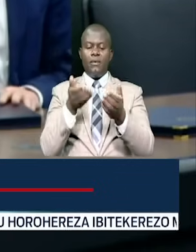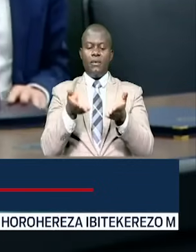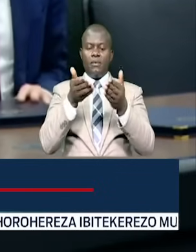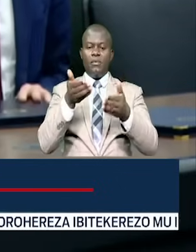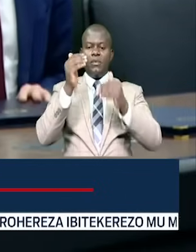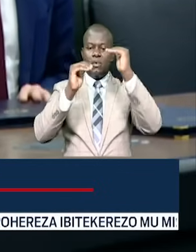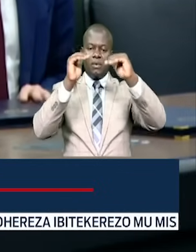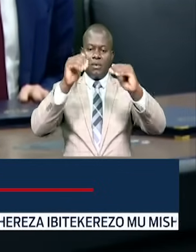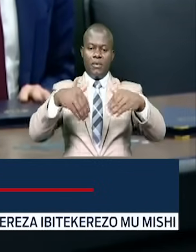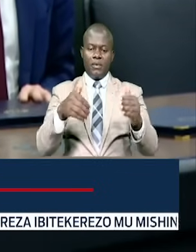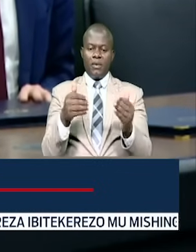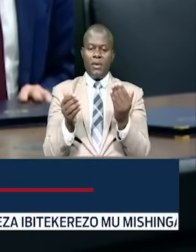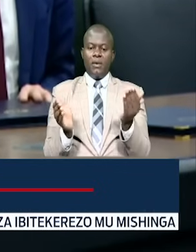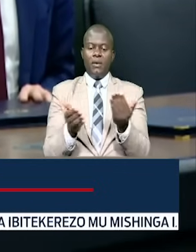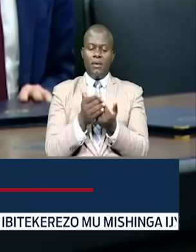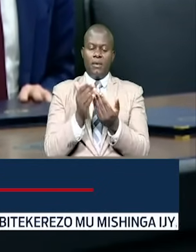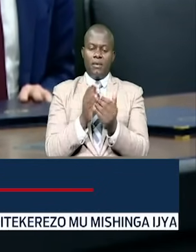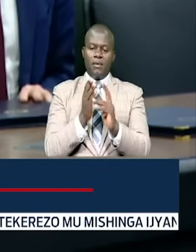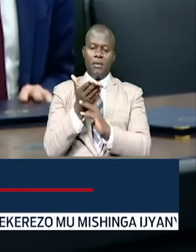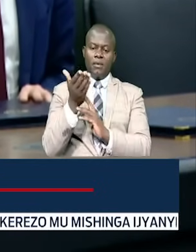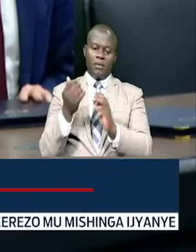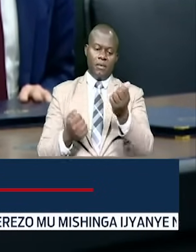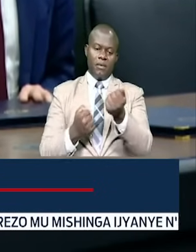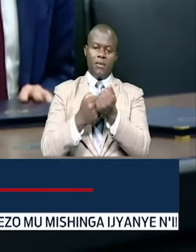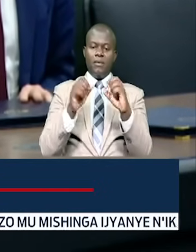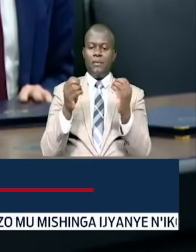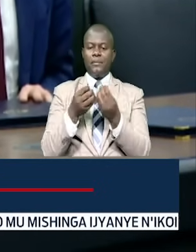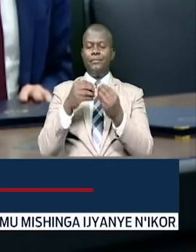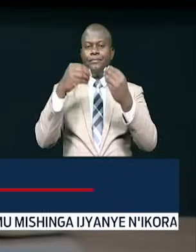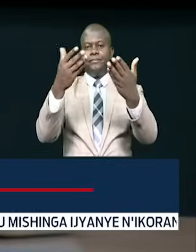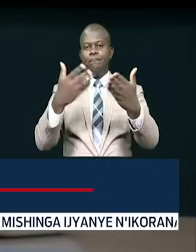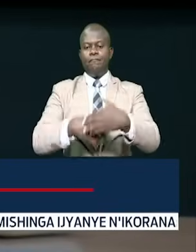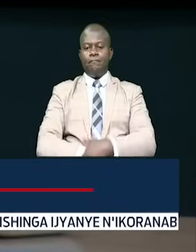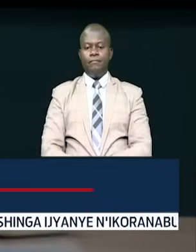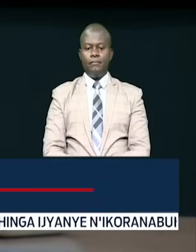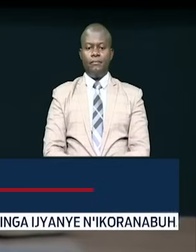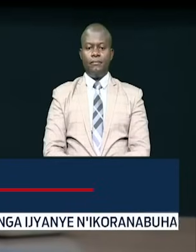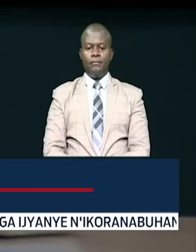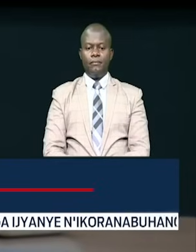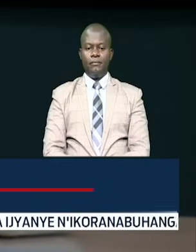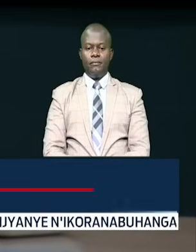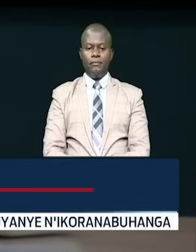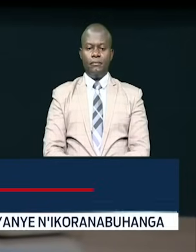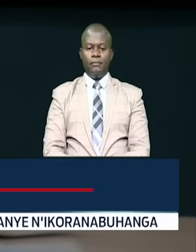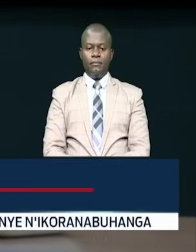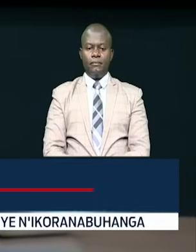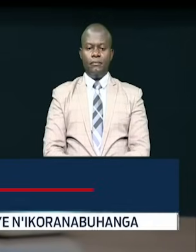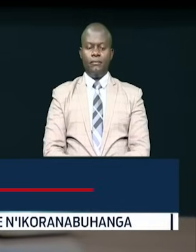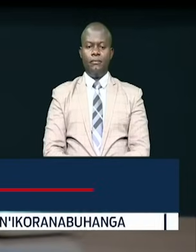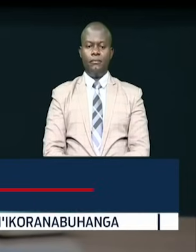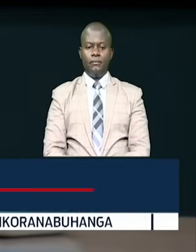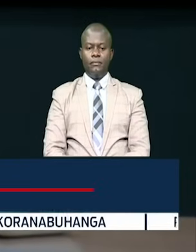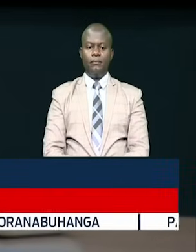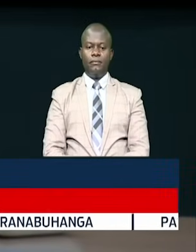rw'ubuhinzi n'ubworozi binyuze mu nkunga uyu muryango utanga. Here Global Gateway invests